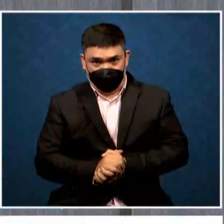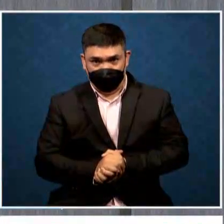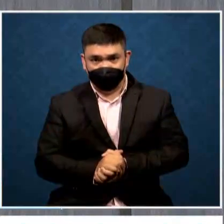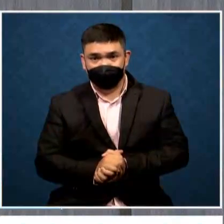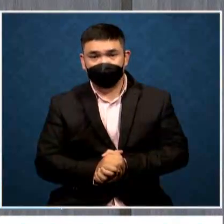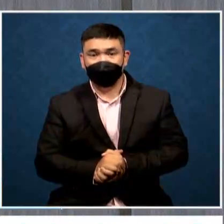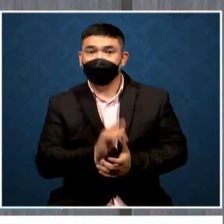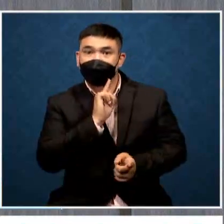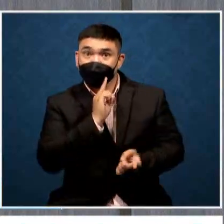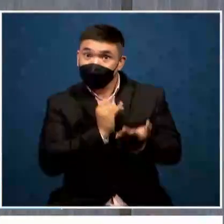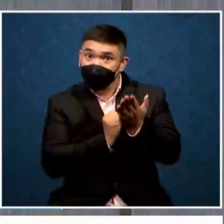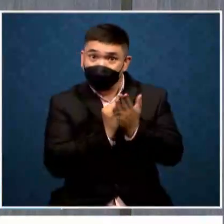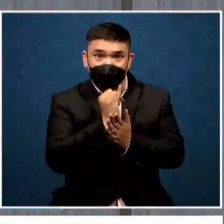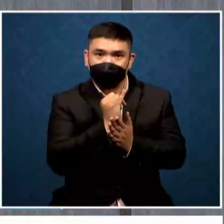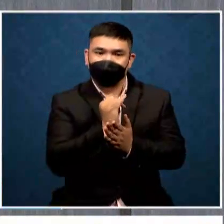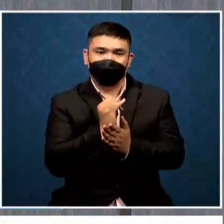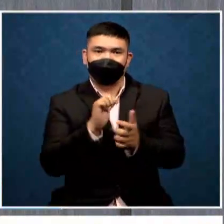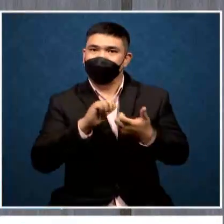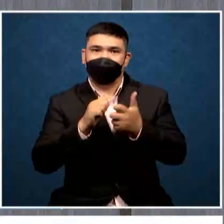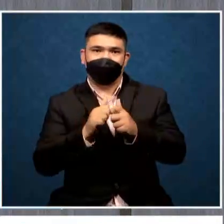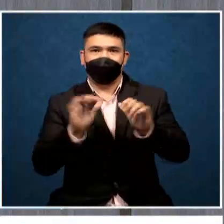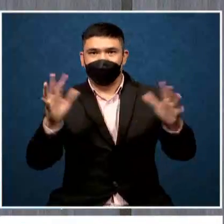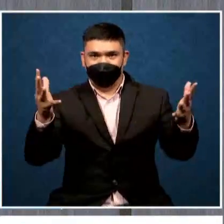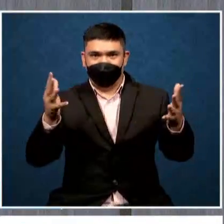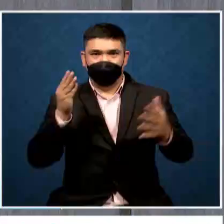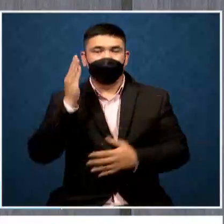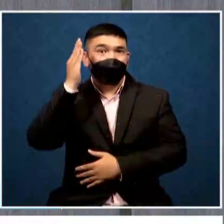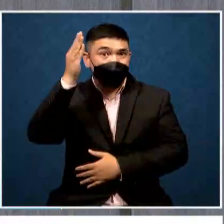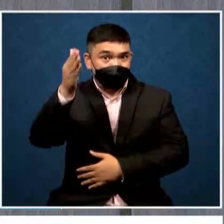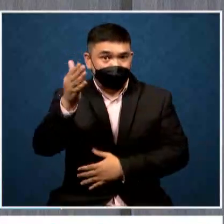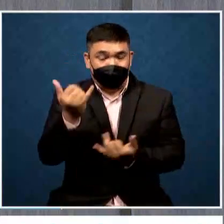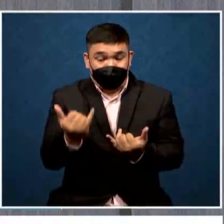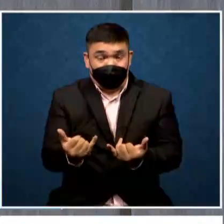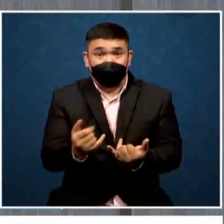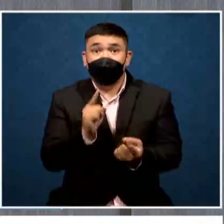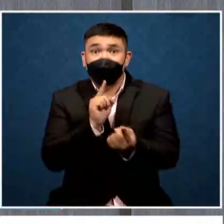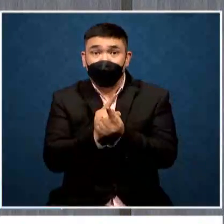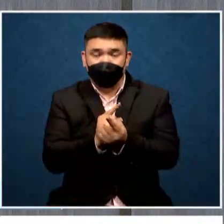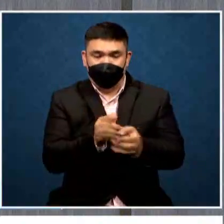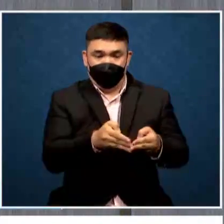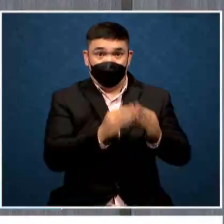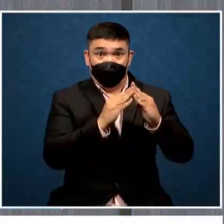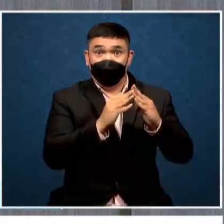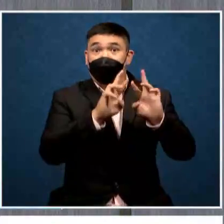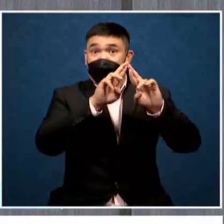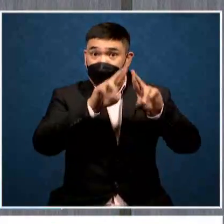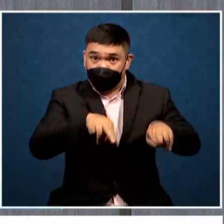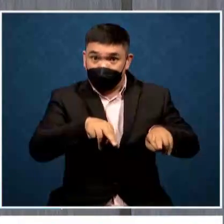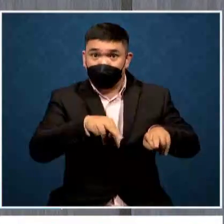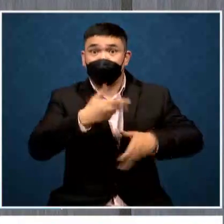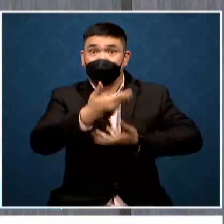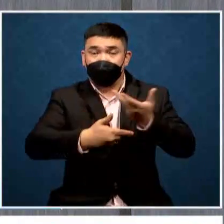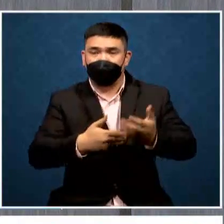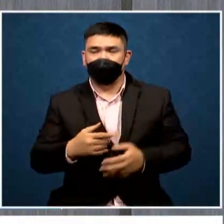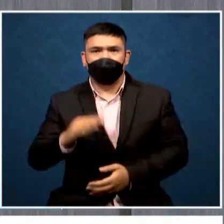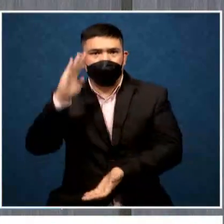จะไม่เกิดเหตุแบบนี้ในขณะเดียวกันขณะที่มีการประกอบการเจ้าหน้า